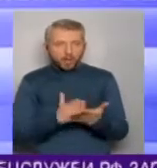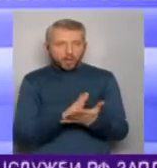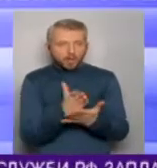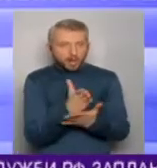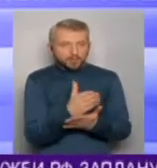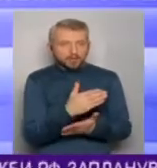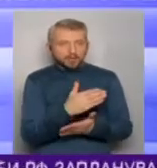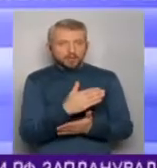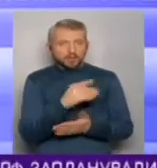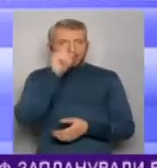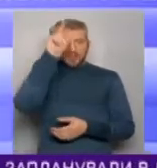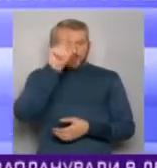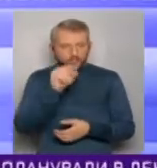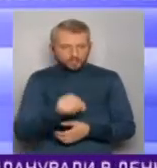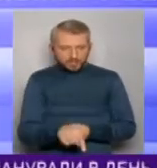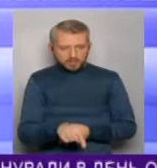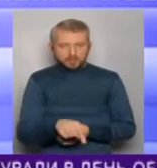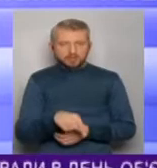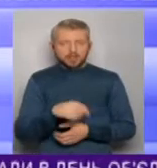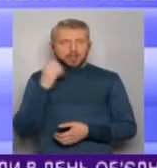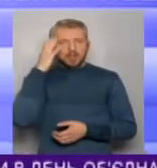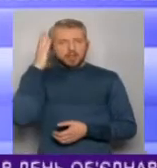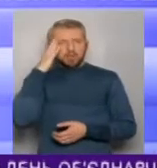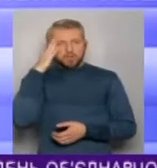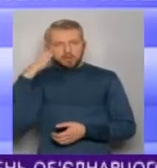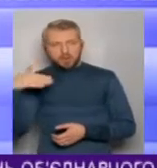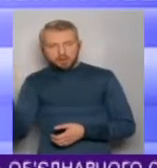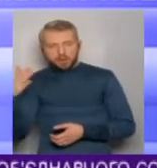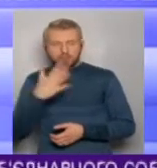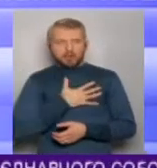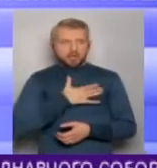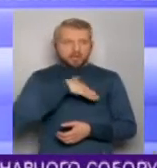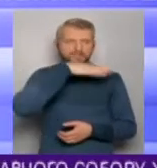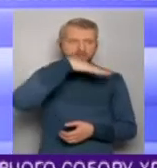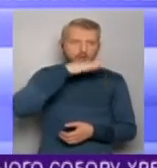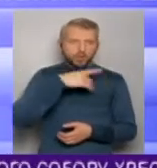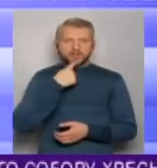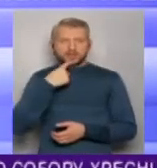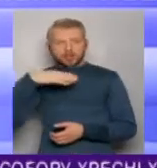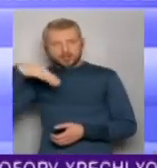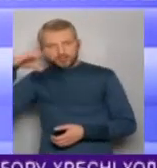ми зверху вниз, да, Японія там, Канада зверху, Фінляндія,